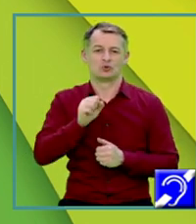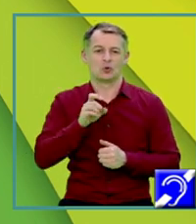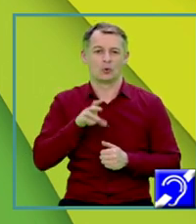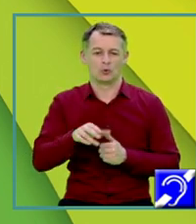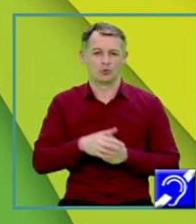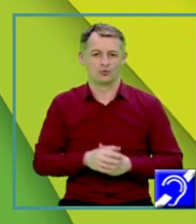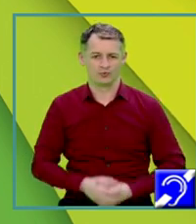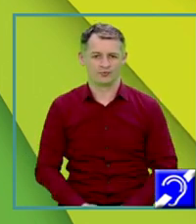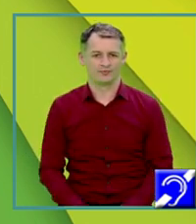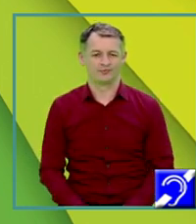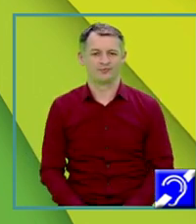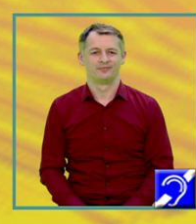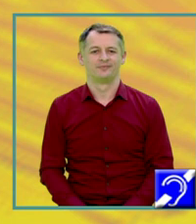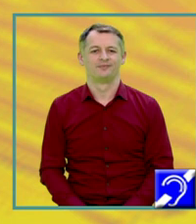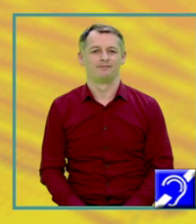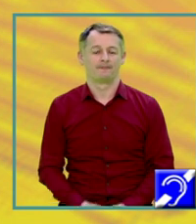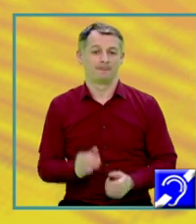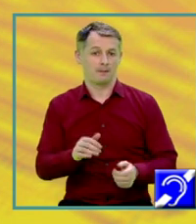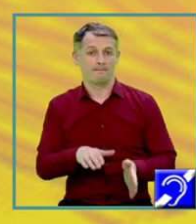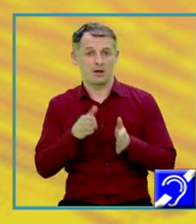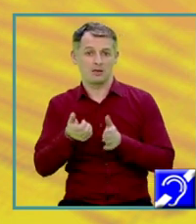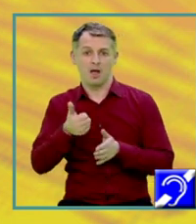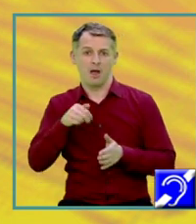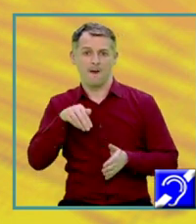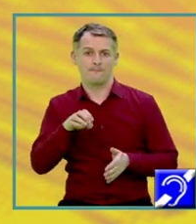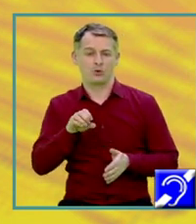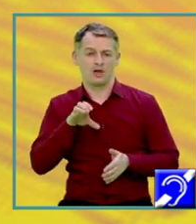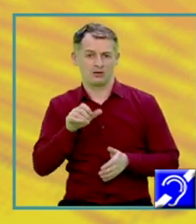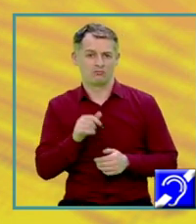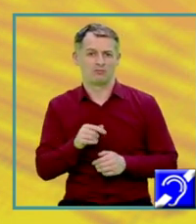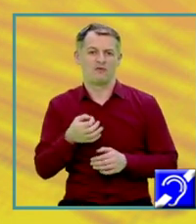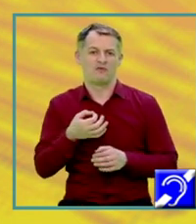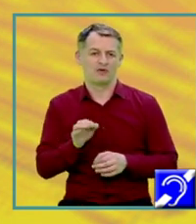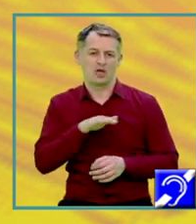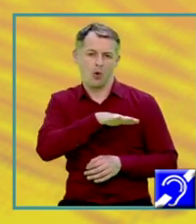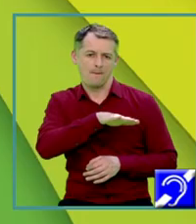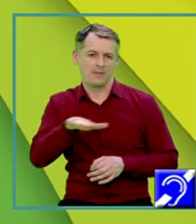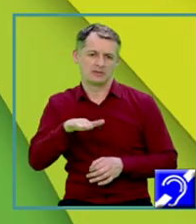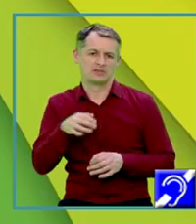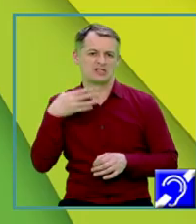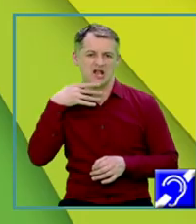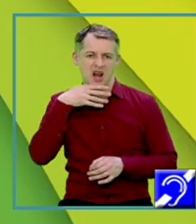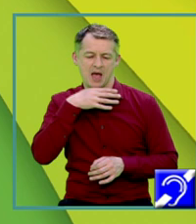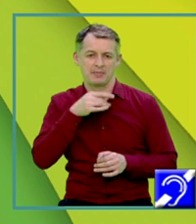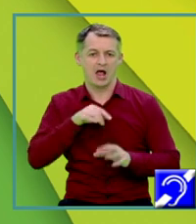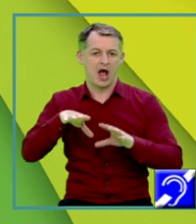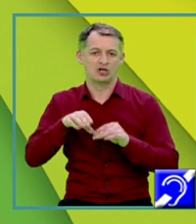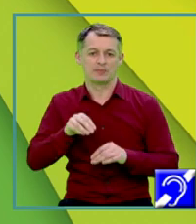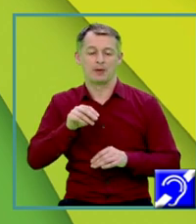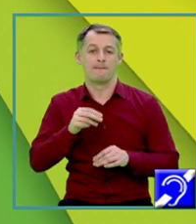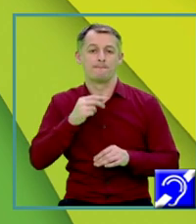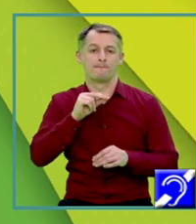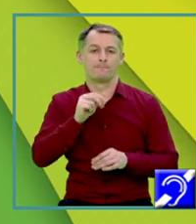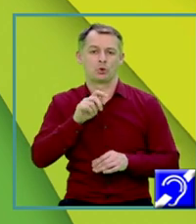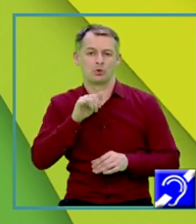de hidroxid. Pe când amoniacul, fiind o bază slabă, monoprotică, acceptă un proton de la